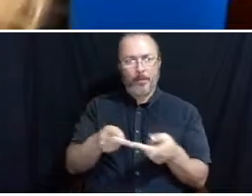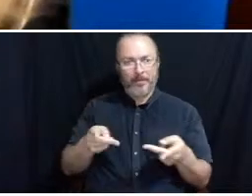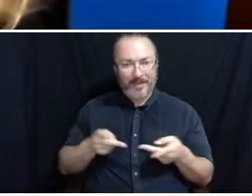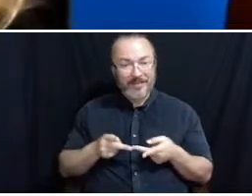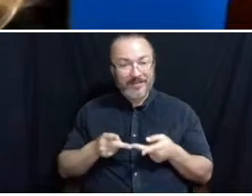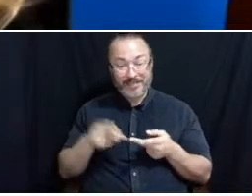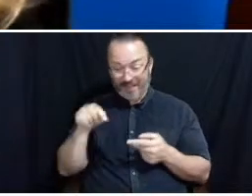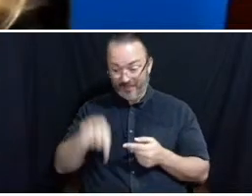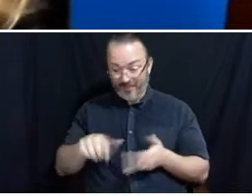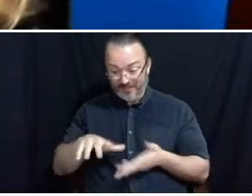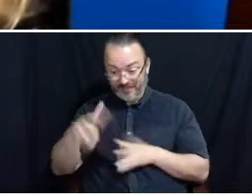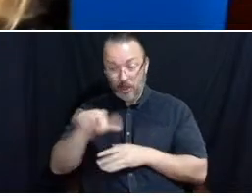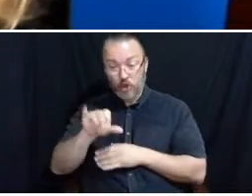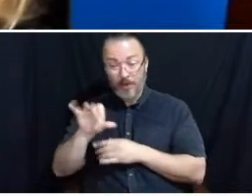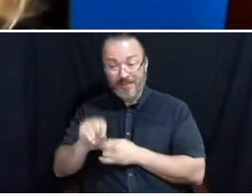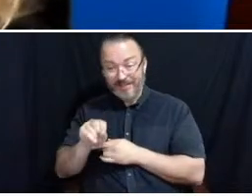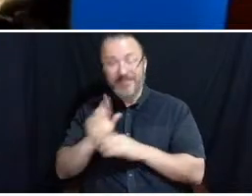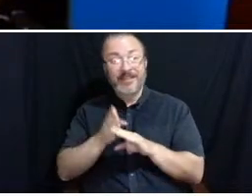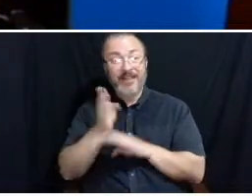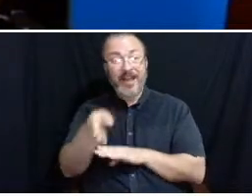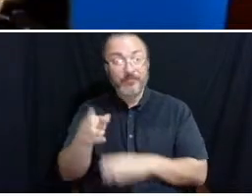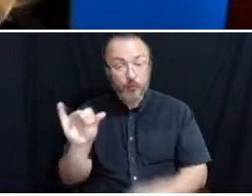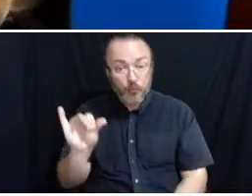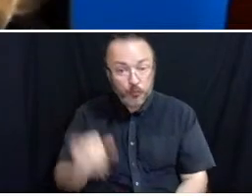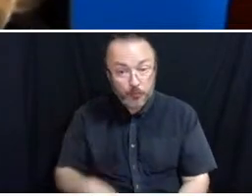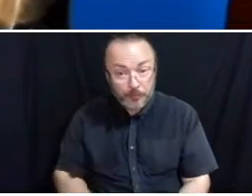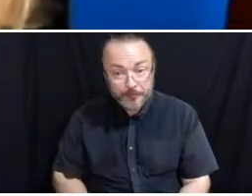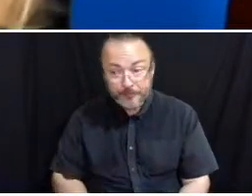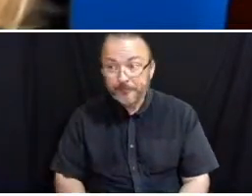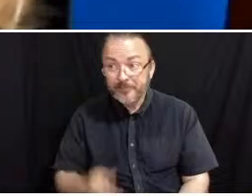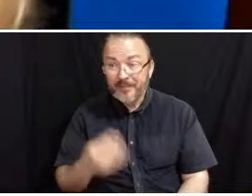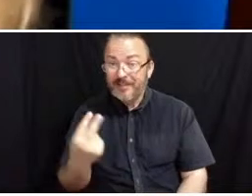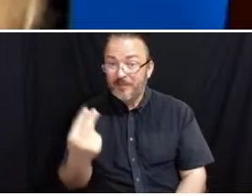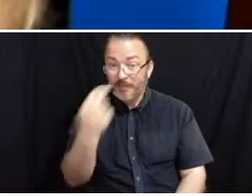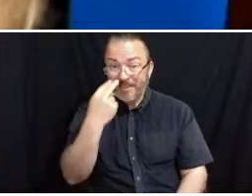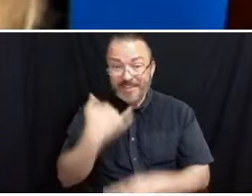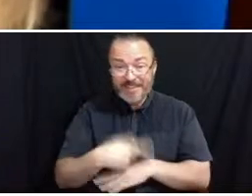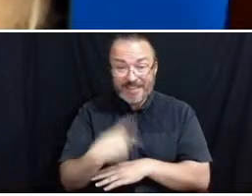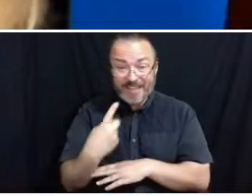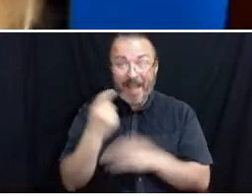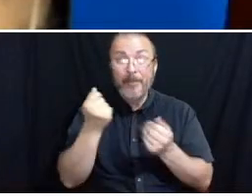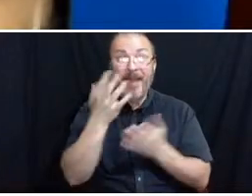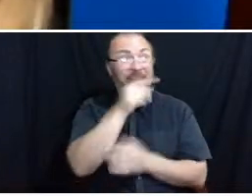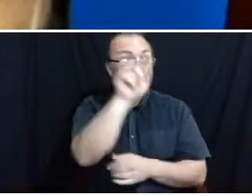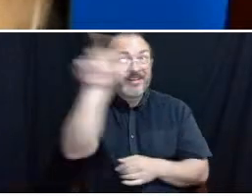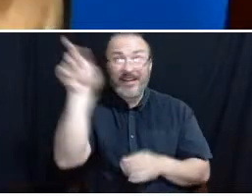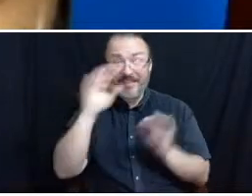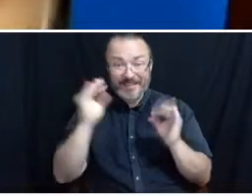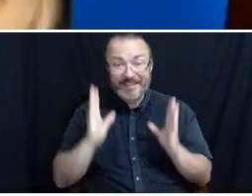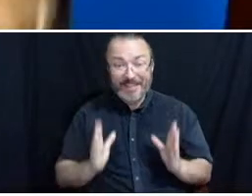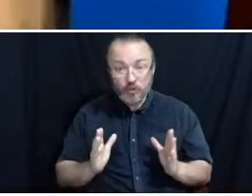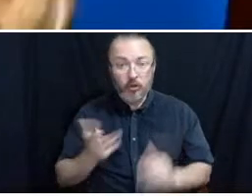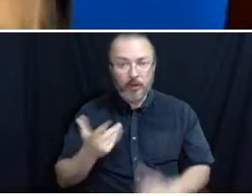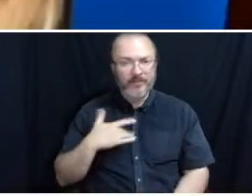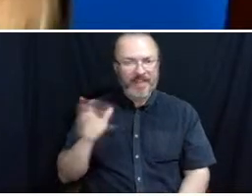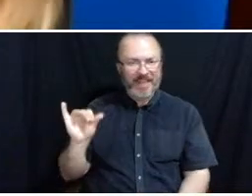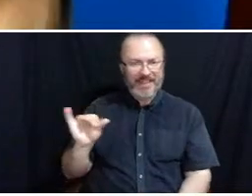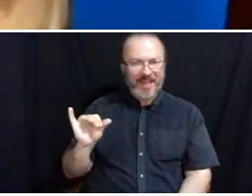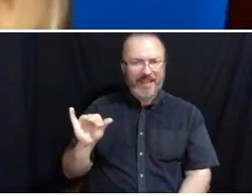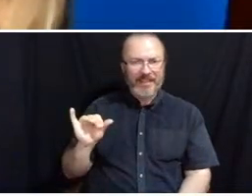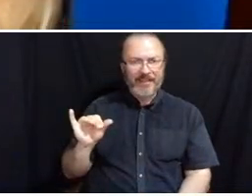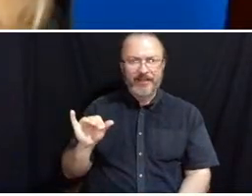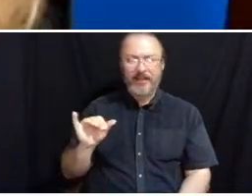cette crise et après la crise également. Comme on le verra aujourd'hui, de nombreux enseignants pensent qu'ils n'ont pas été